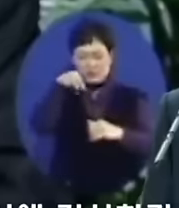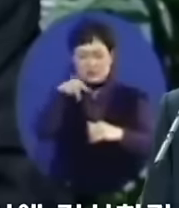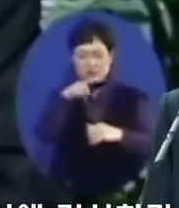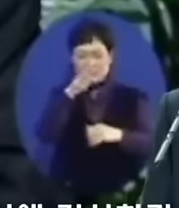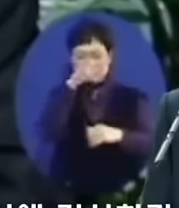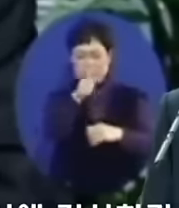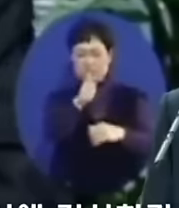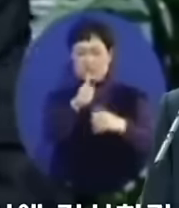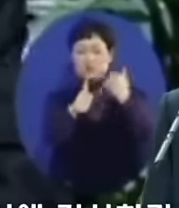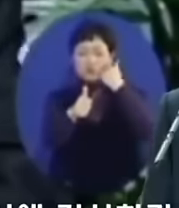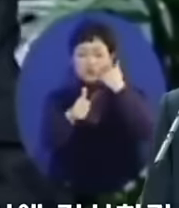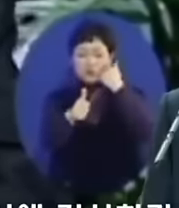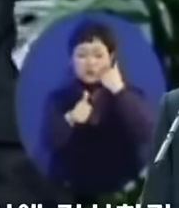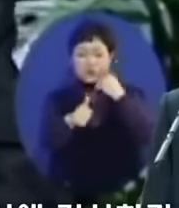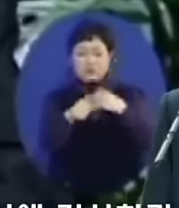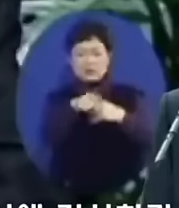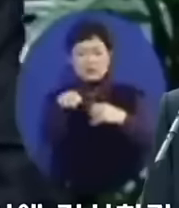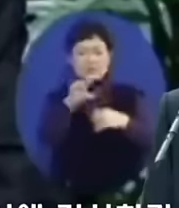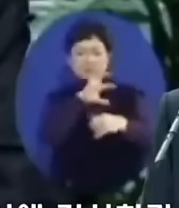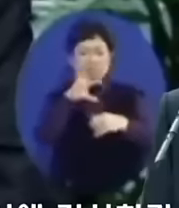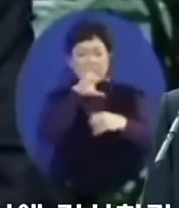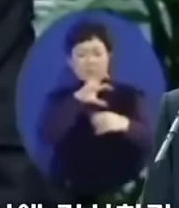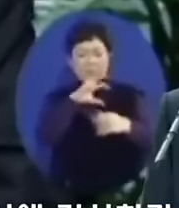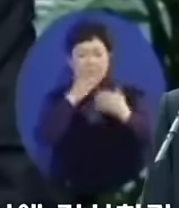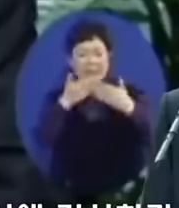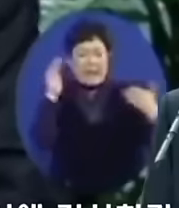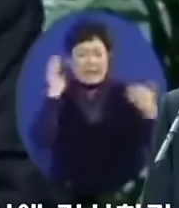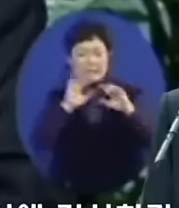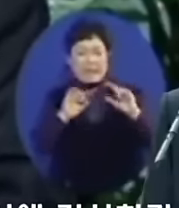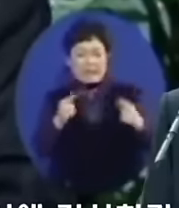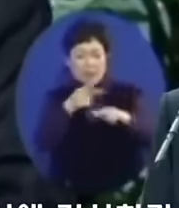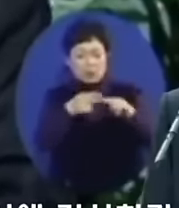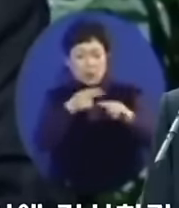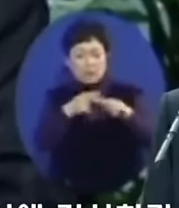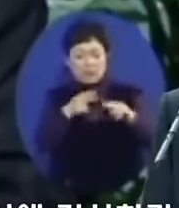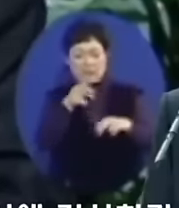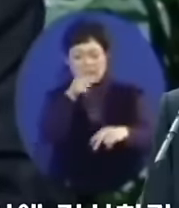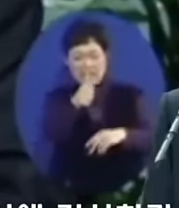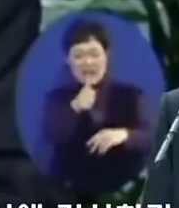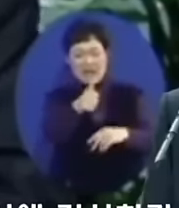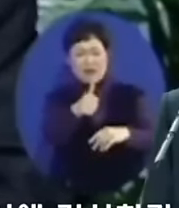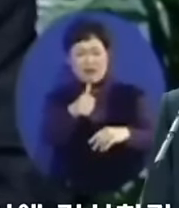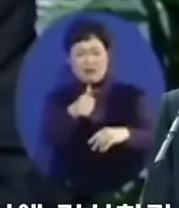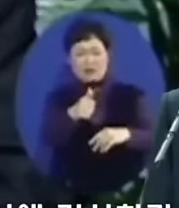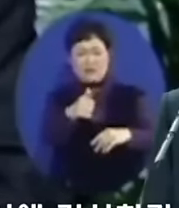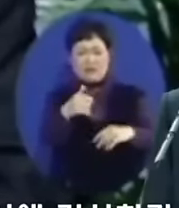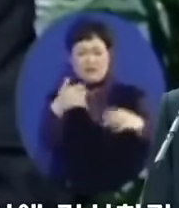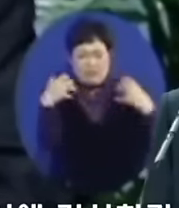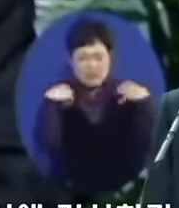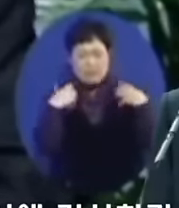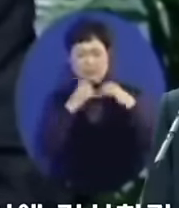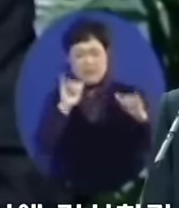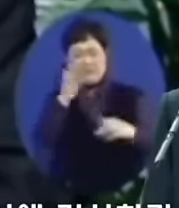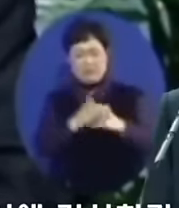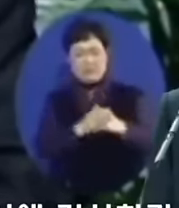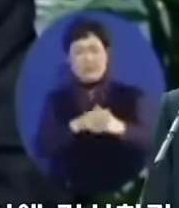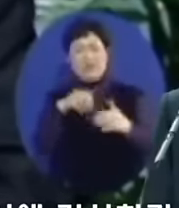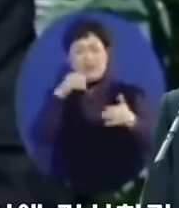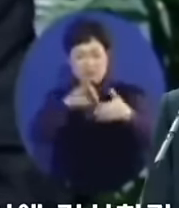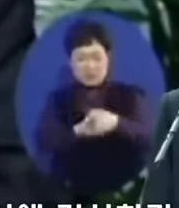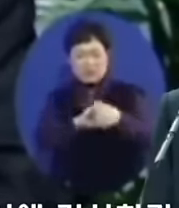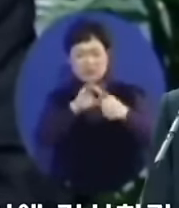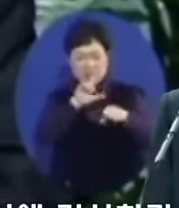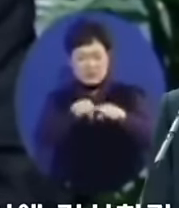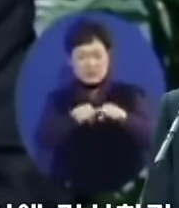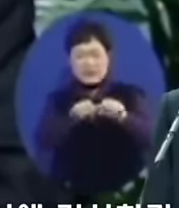되느냐, 수도사들이 된 것이 아니라 요리사가 수도원 원장이 된 것입니다. 왜냐하면 수도사가 정해놓고 기도하는 것보다도